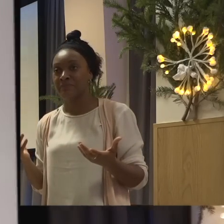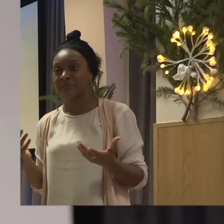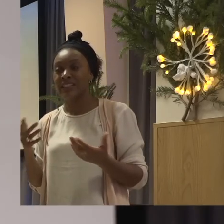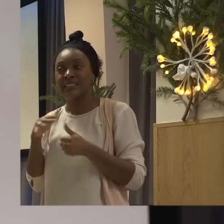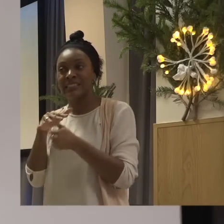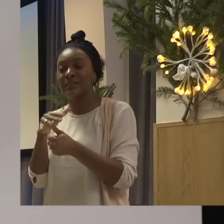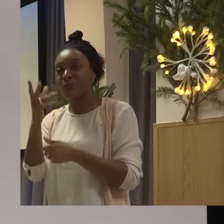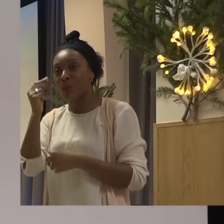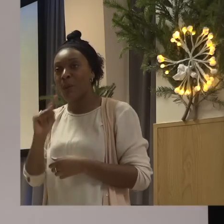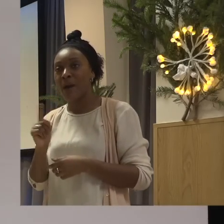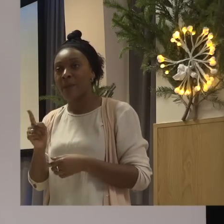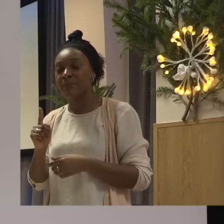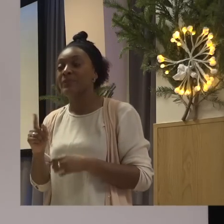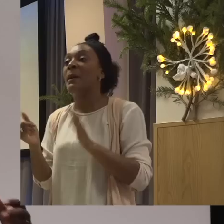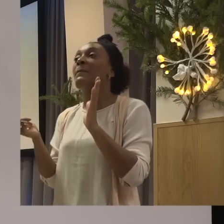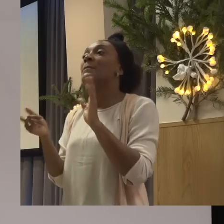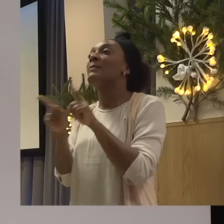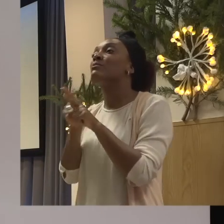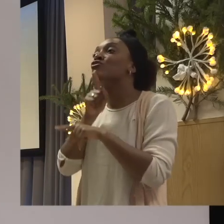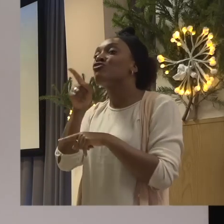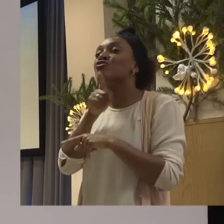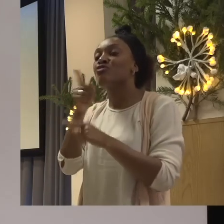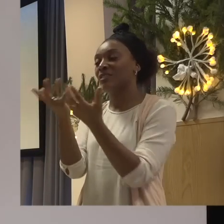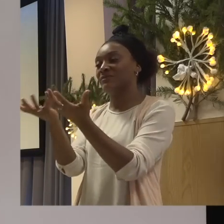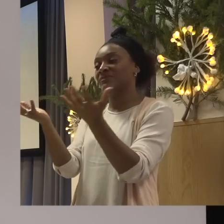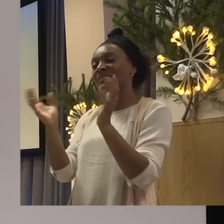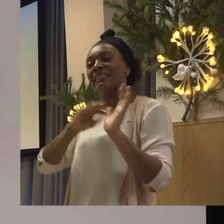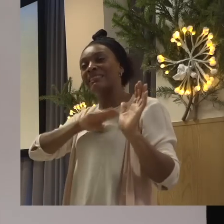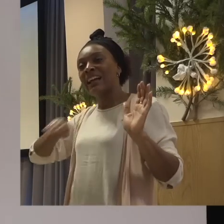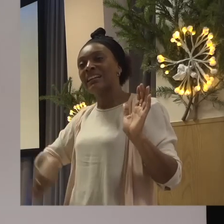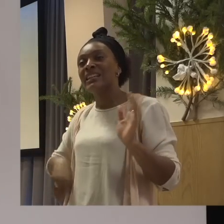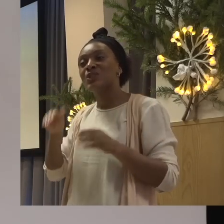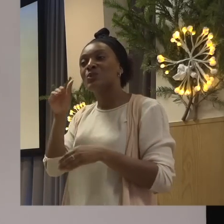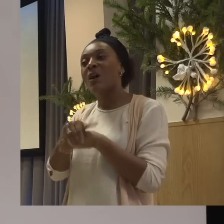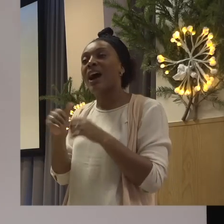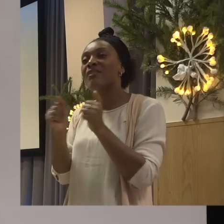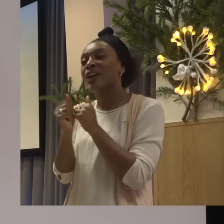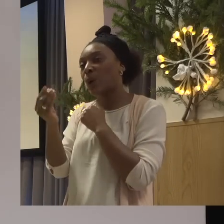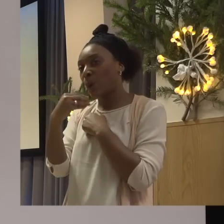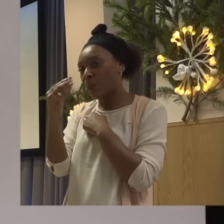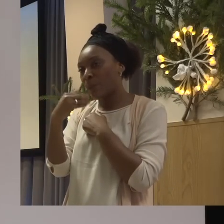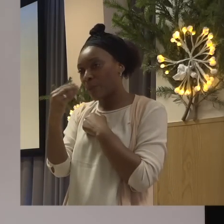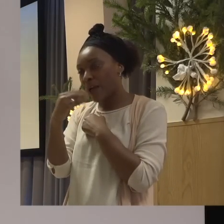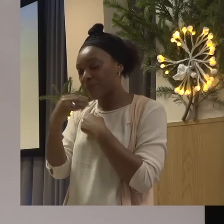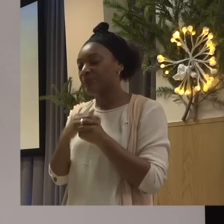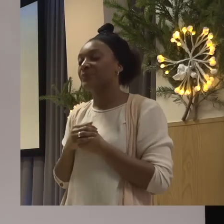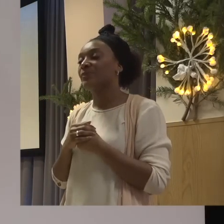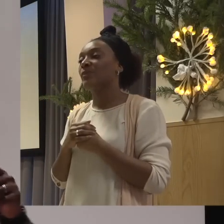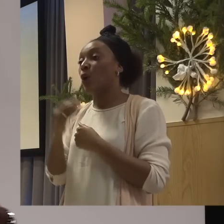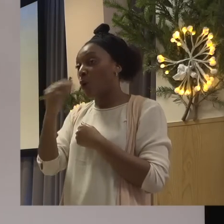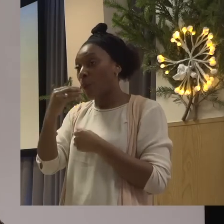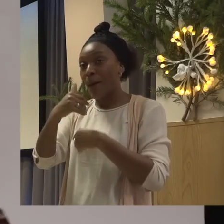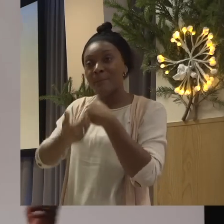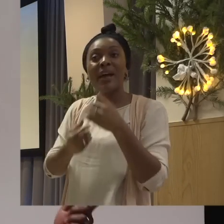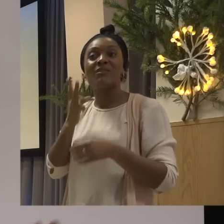apôtres, le dernier soir où ils prennent le repas ensemble. Le Seigneur dira même que l'un